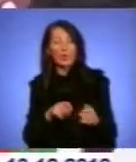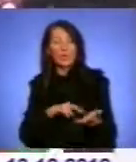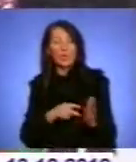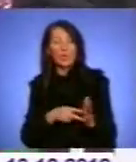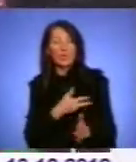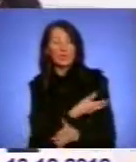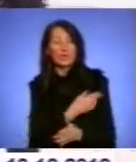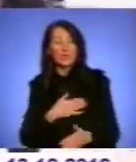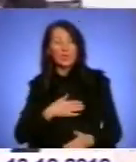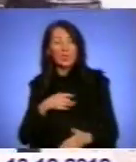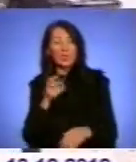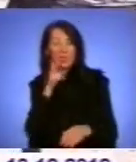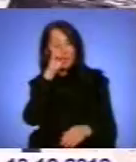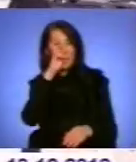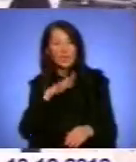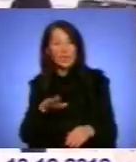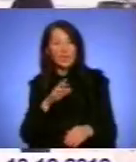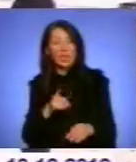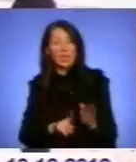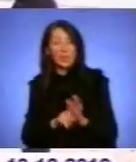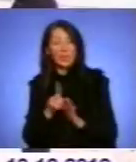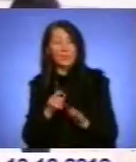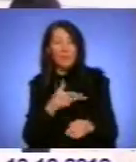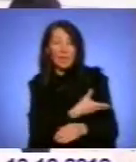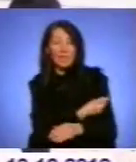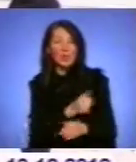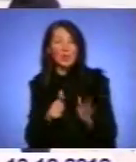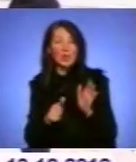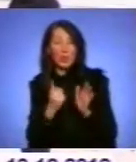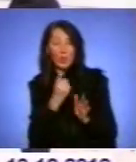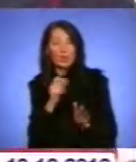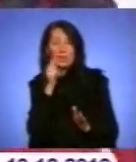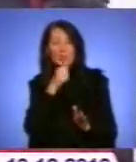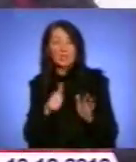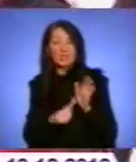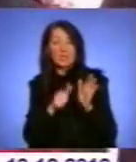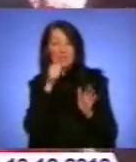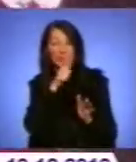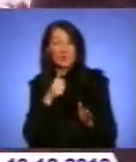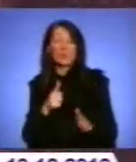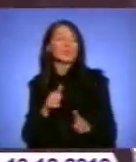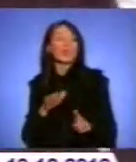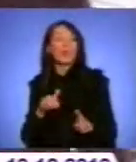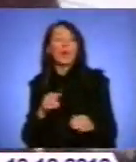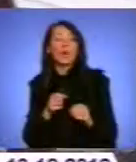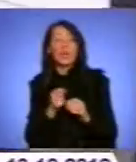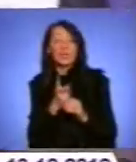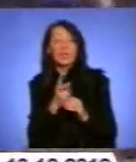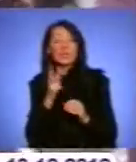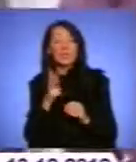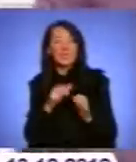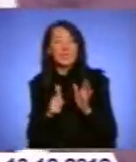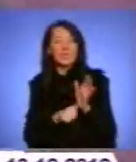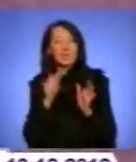нашій країні від цієї недуги щеплюють однорічних і шестирічних дітей. Ревакцинація здійснюється в 12-16 років, після чого у людини